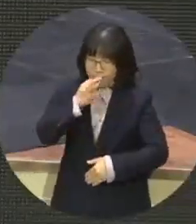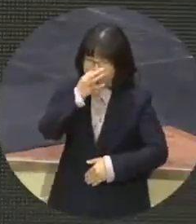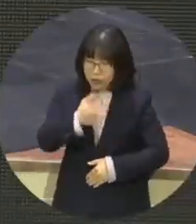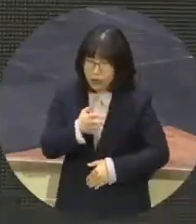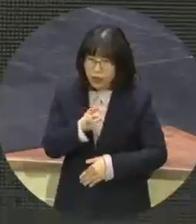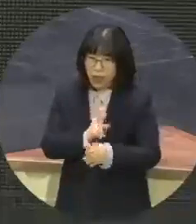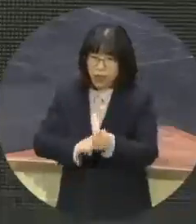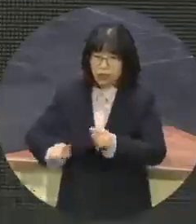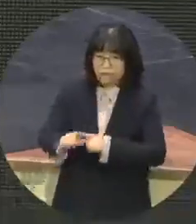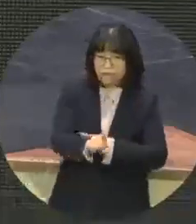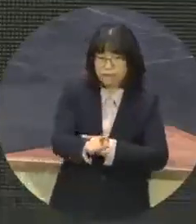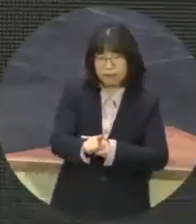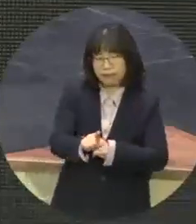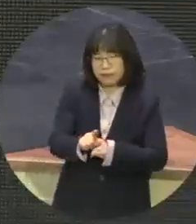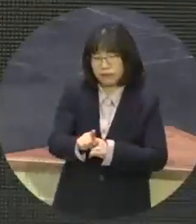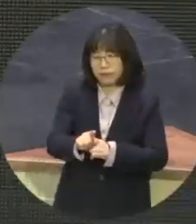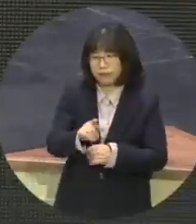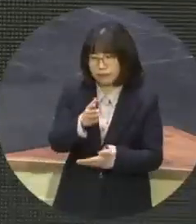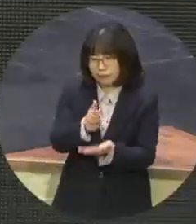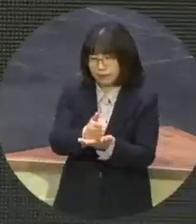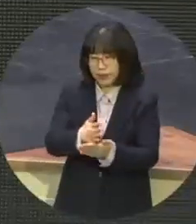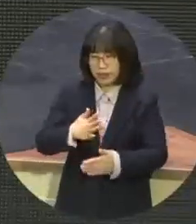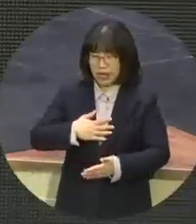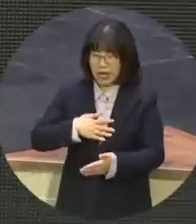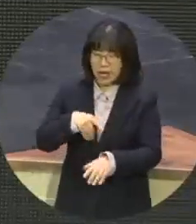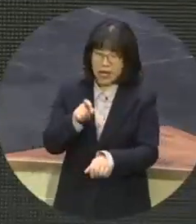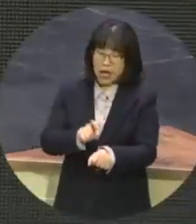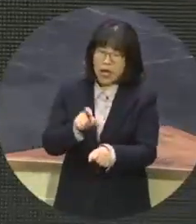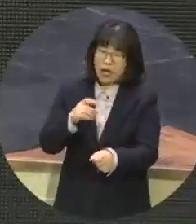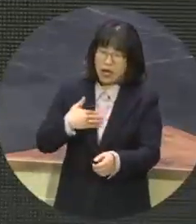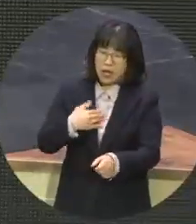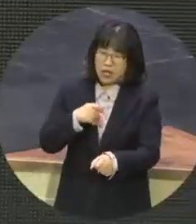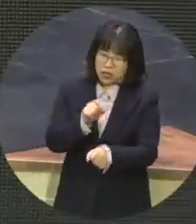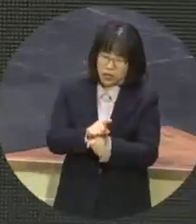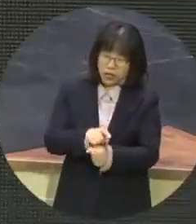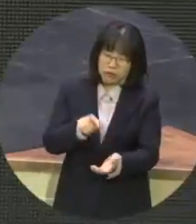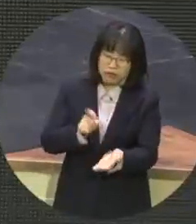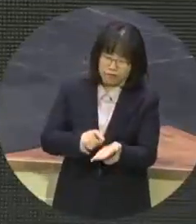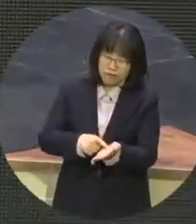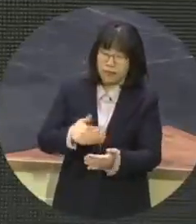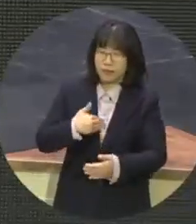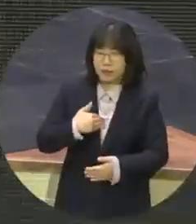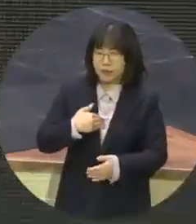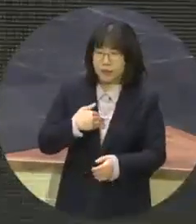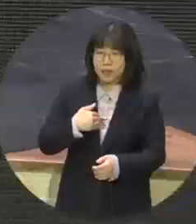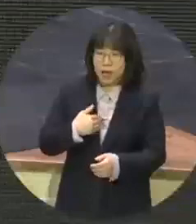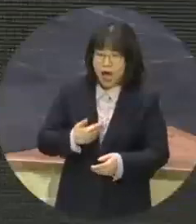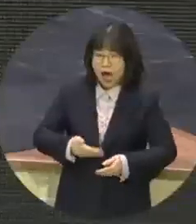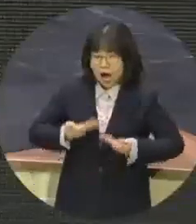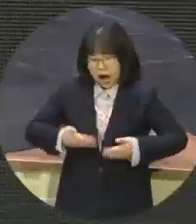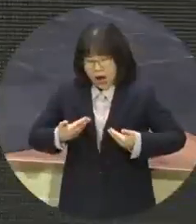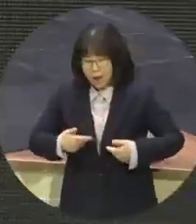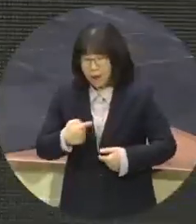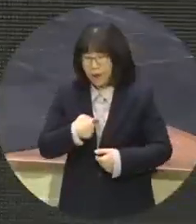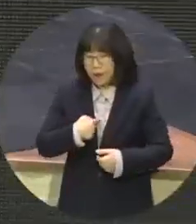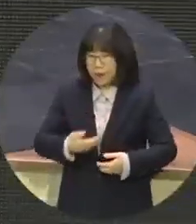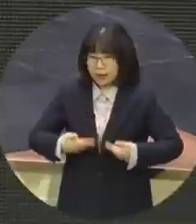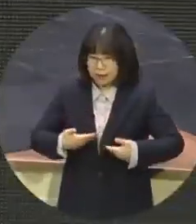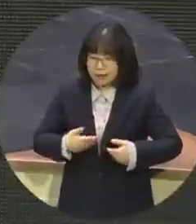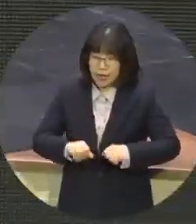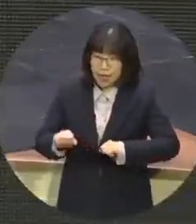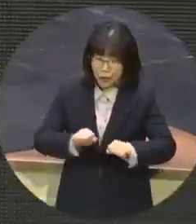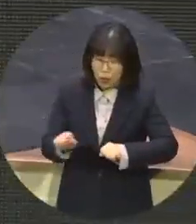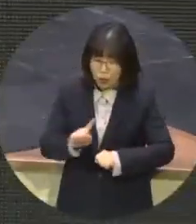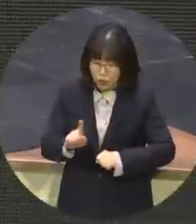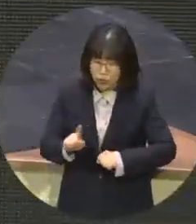때는 기다려주시기를 바랍니다. 저는 성격이 급한 사람이에요. 성격이 급한 사람인데 뭐든지 급해요. 아주 급하게 뭐든